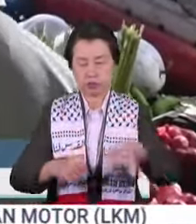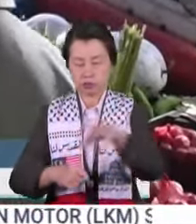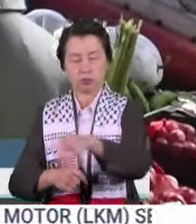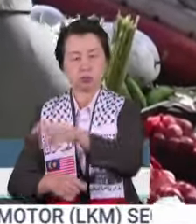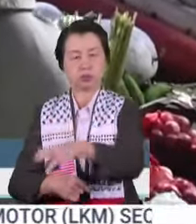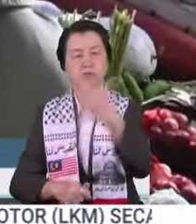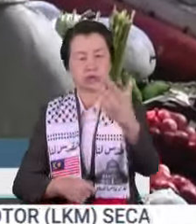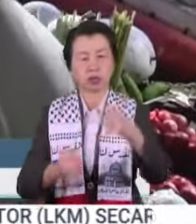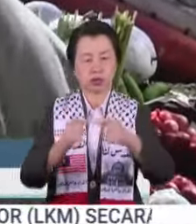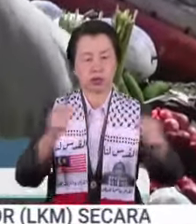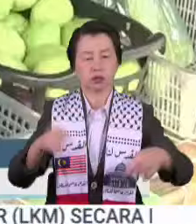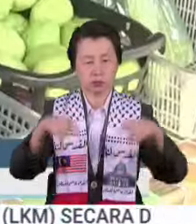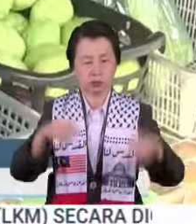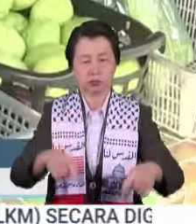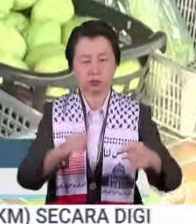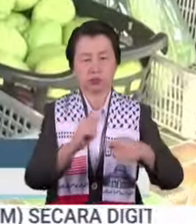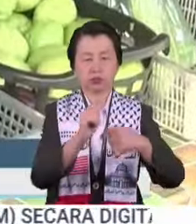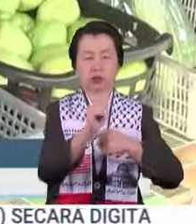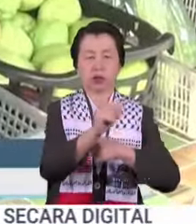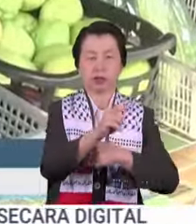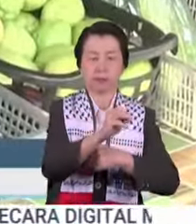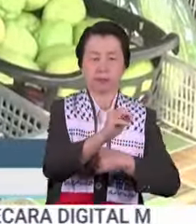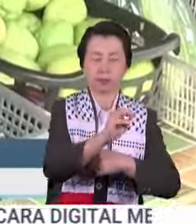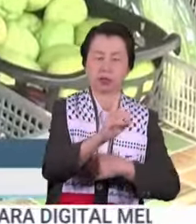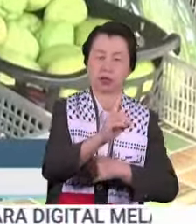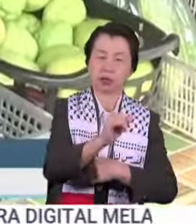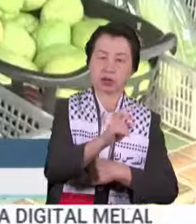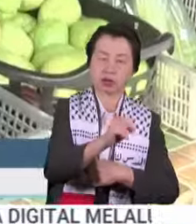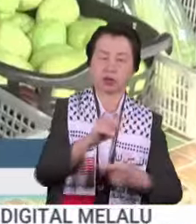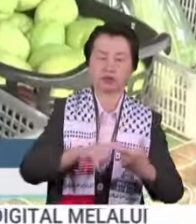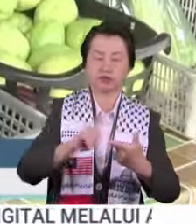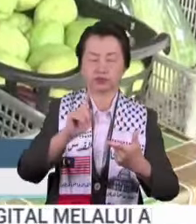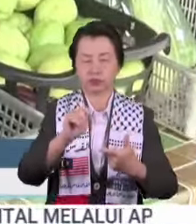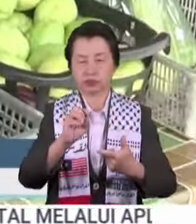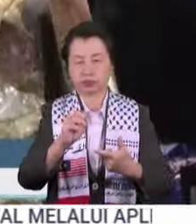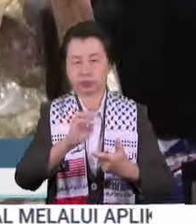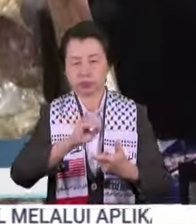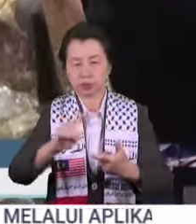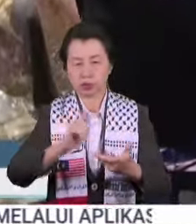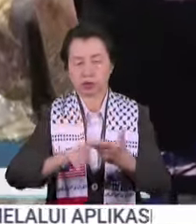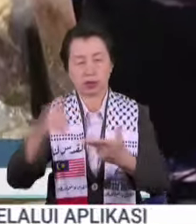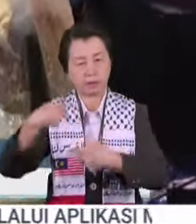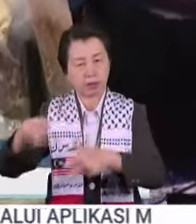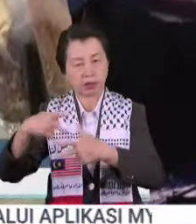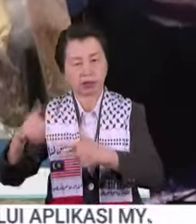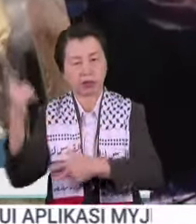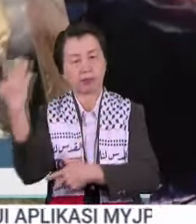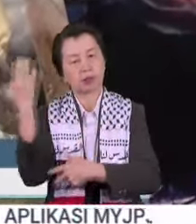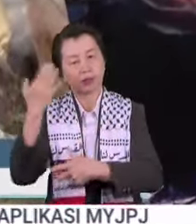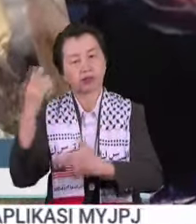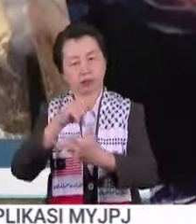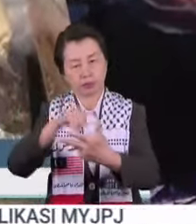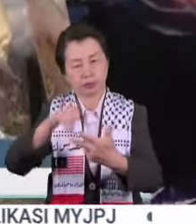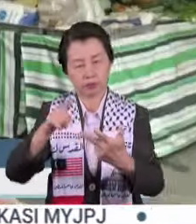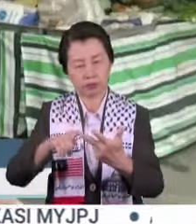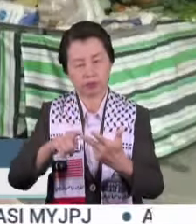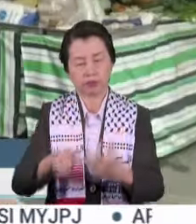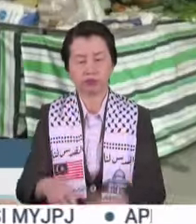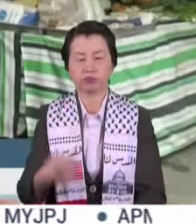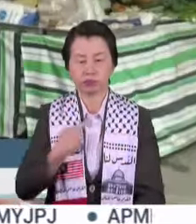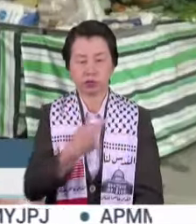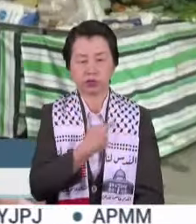di bohaven square iaitu tamu sang gadau tamu mingkuan dan pasar harian kita memilih